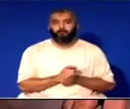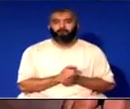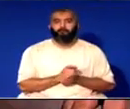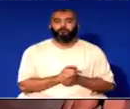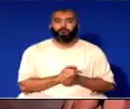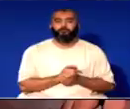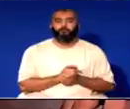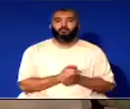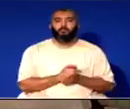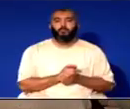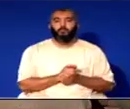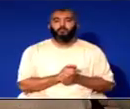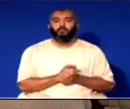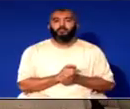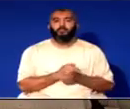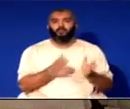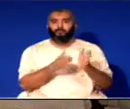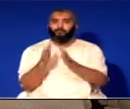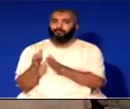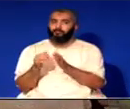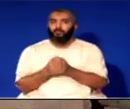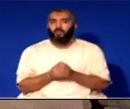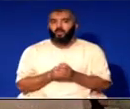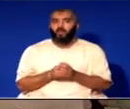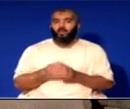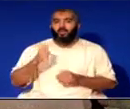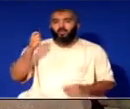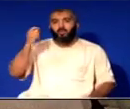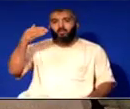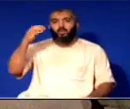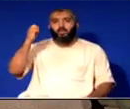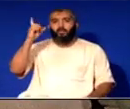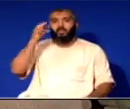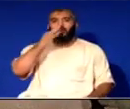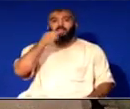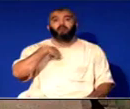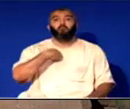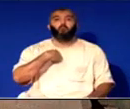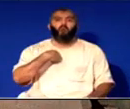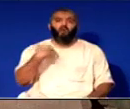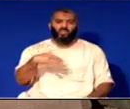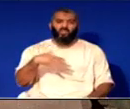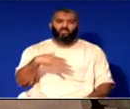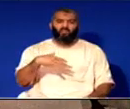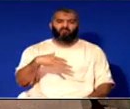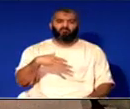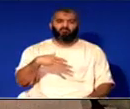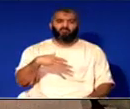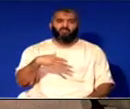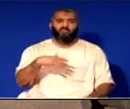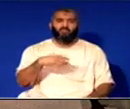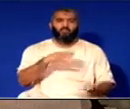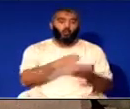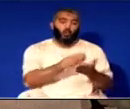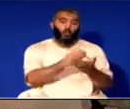القضاء ان شاء الله يا رب. امال من خنشلة تقول فيه يوم من الايام حلفت على المصحف من المصحف